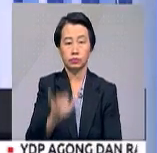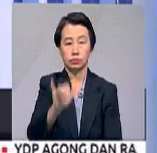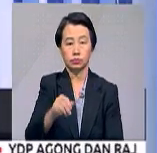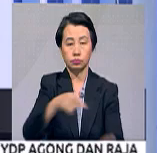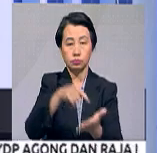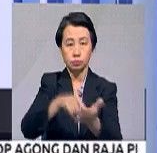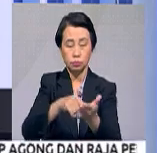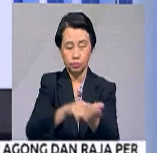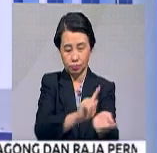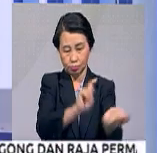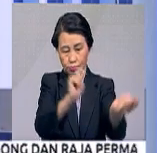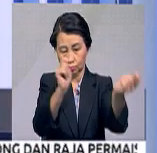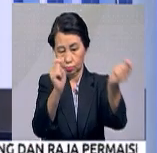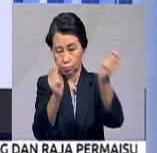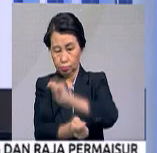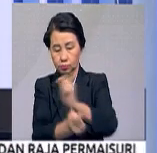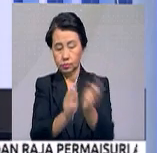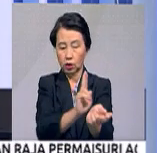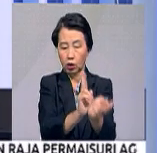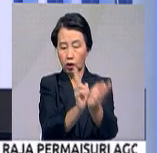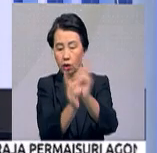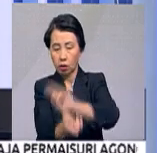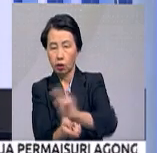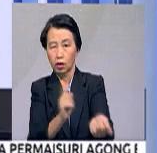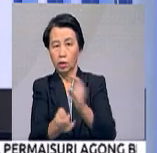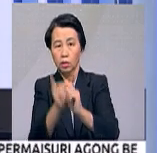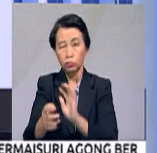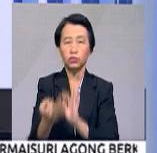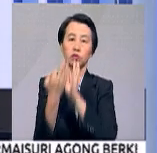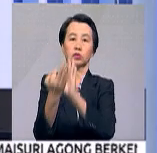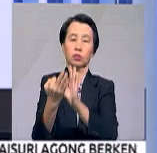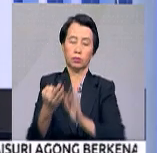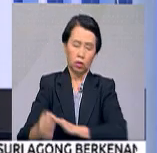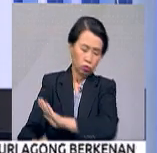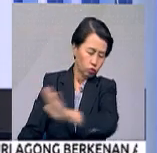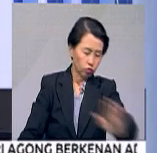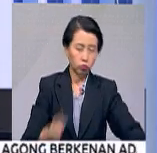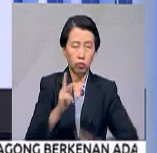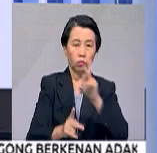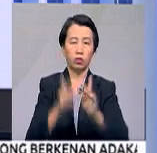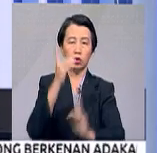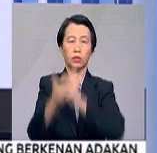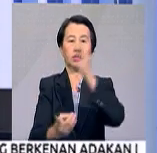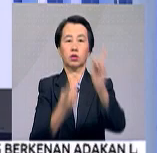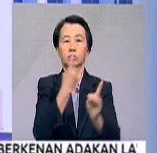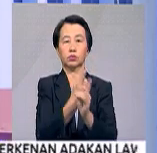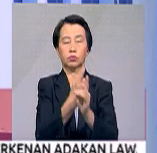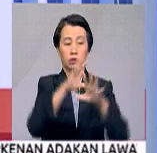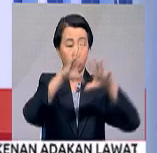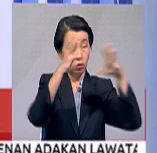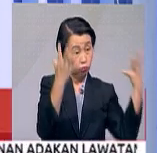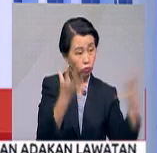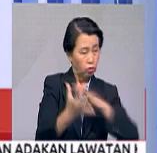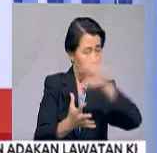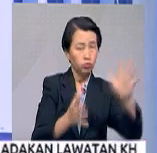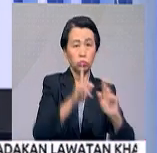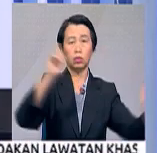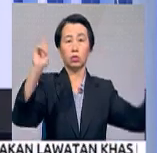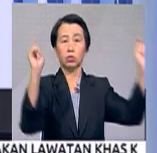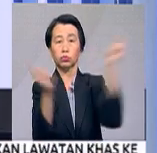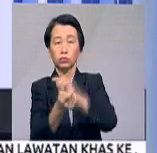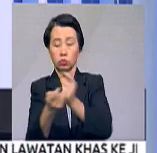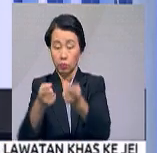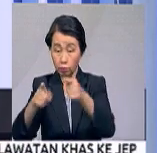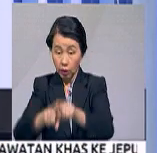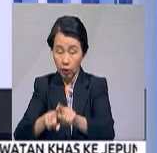satu peralihan yang perlu dihadapi oleh semua orang di seluruh dunia ini. Ya. Di seluruh dunia telah berlalu, telah berlaku